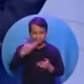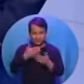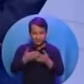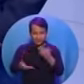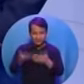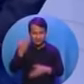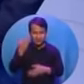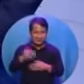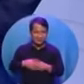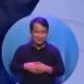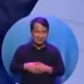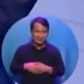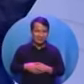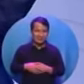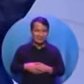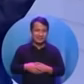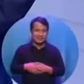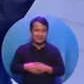po.